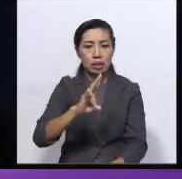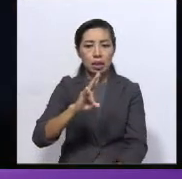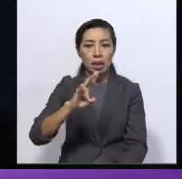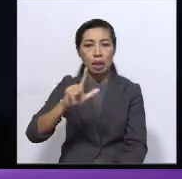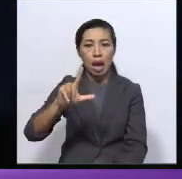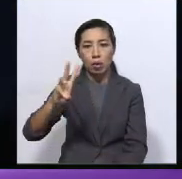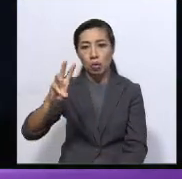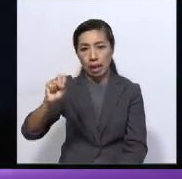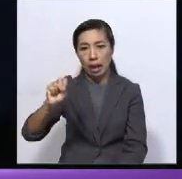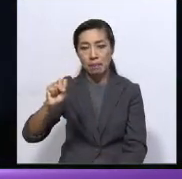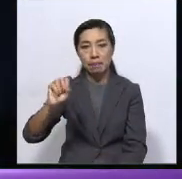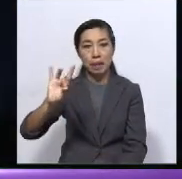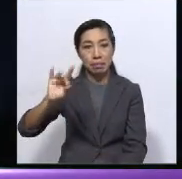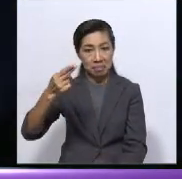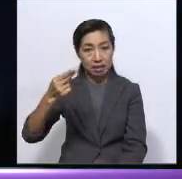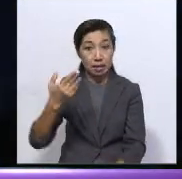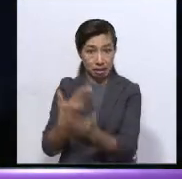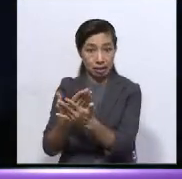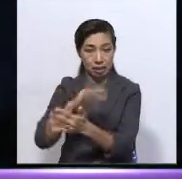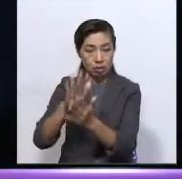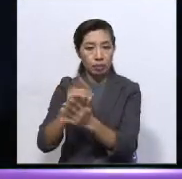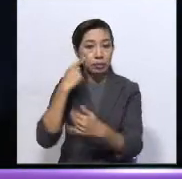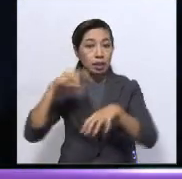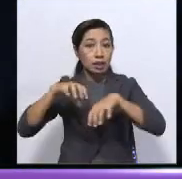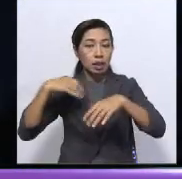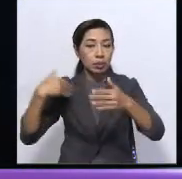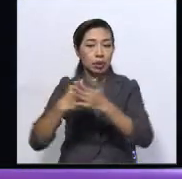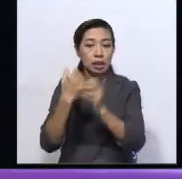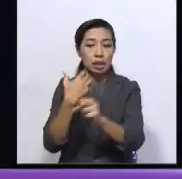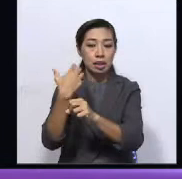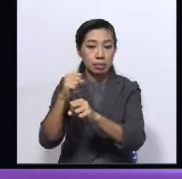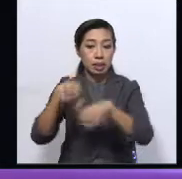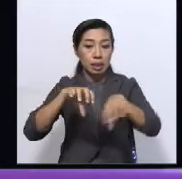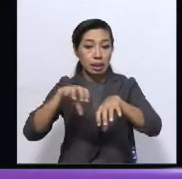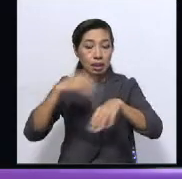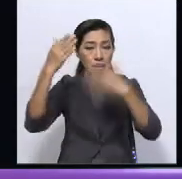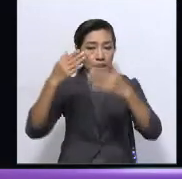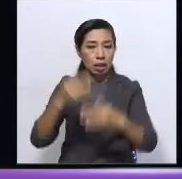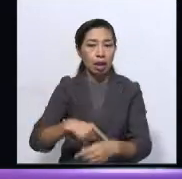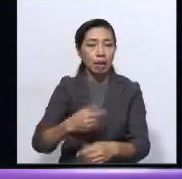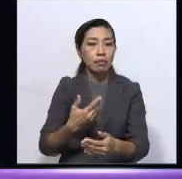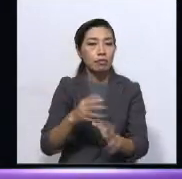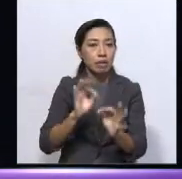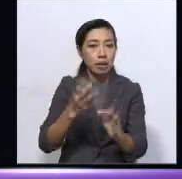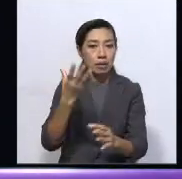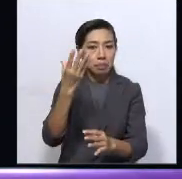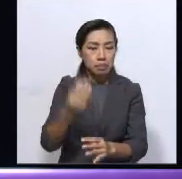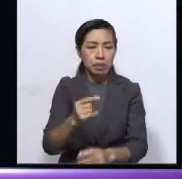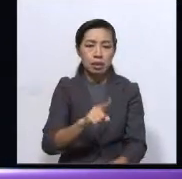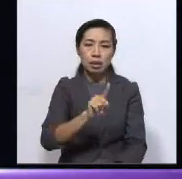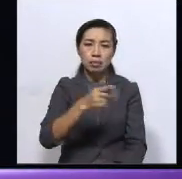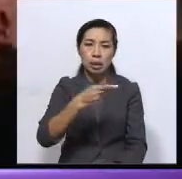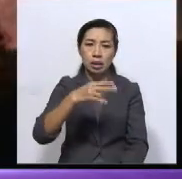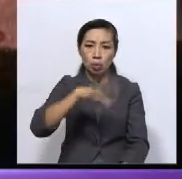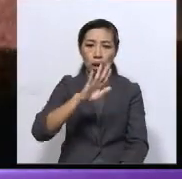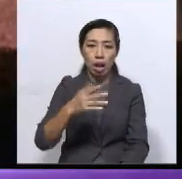7,680,000 บาทนะคะโดยตลอด10ปีที่จัดกิจกรรมช่วยลดการใช้ไฟฟ้าไปได้ 16,371 เมกะวัตต์คิด